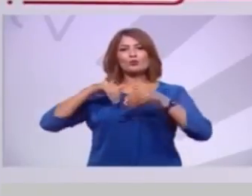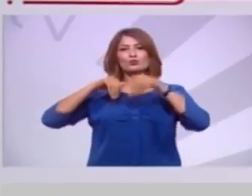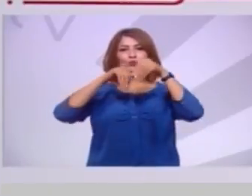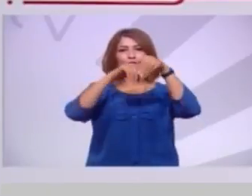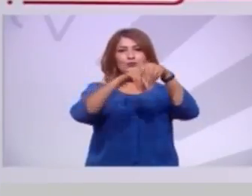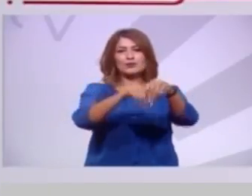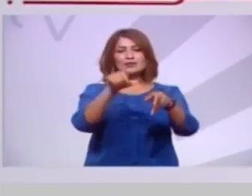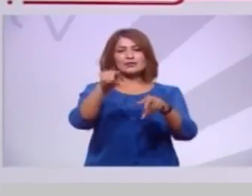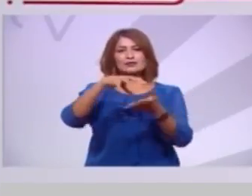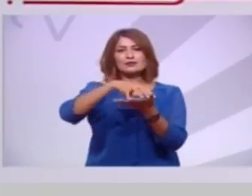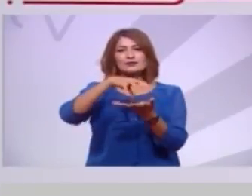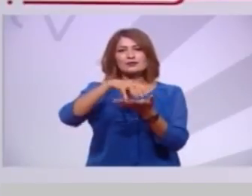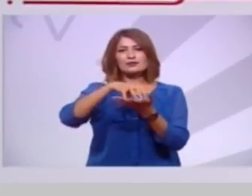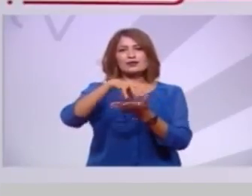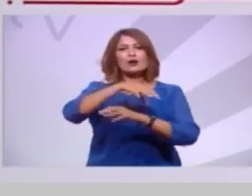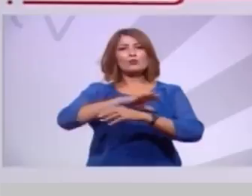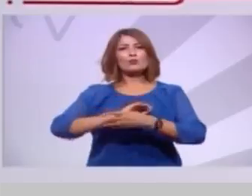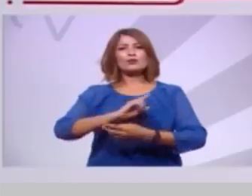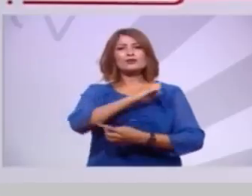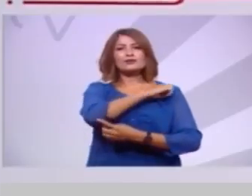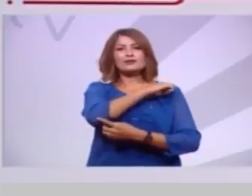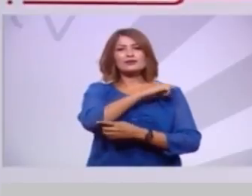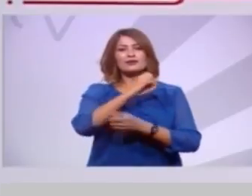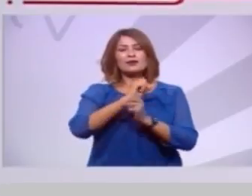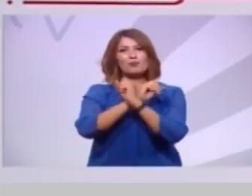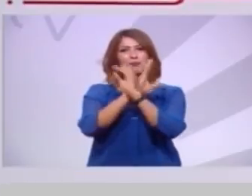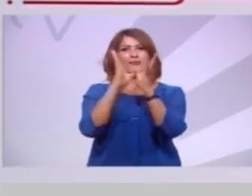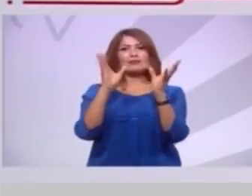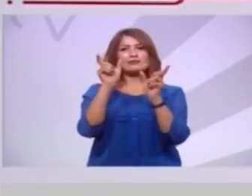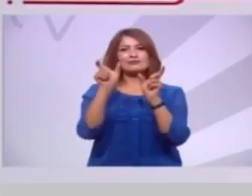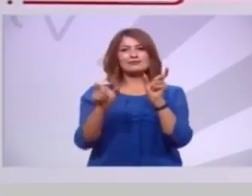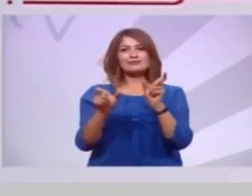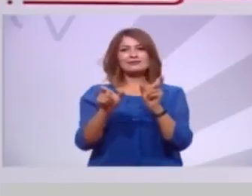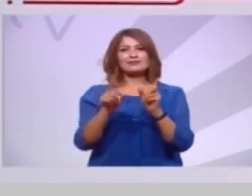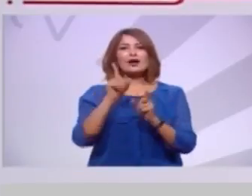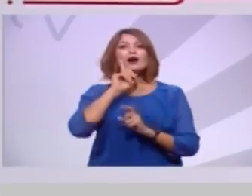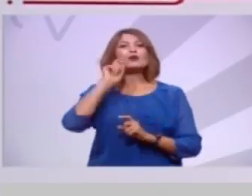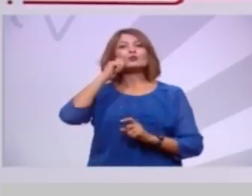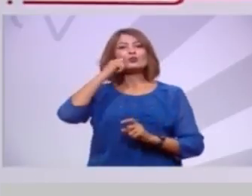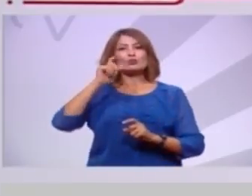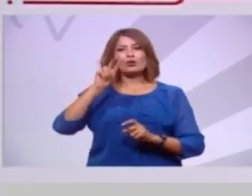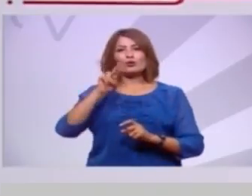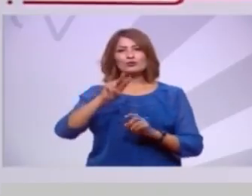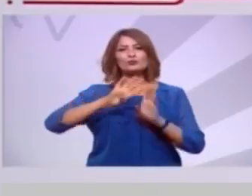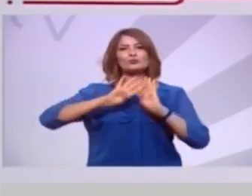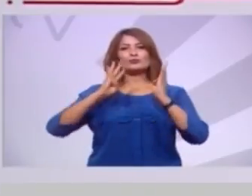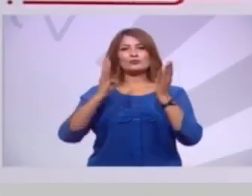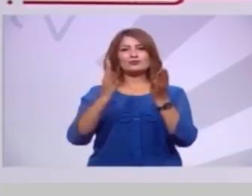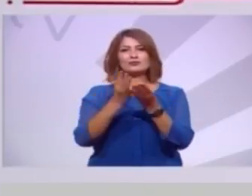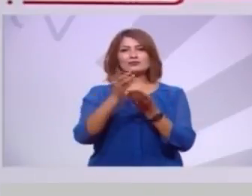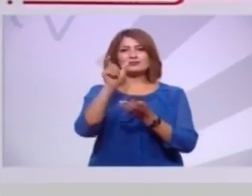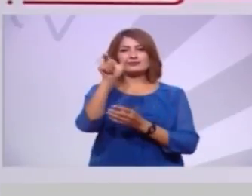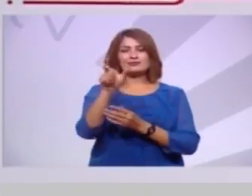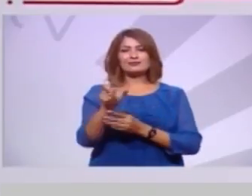هذه المنطقه الواعده النظره بدورها ايها الاخوه ايتها الاخوات ان